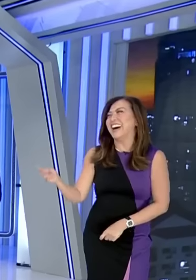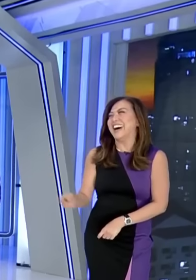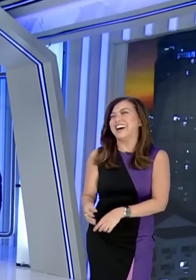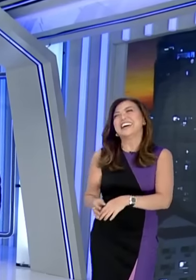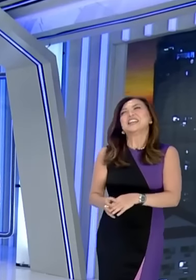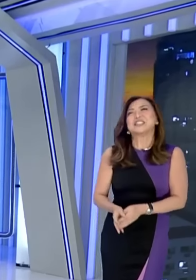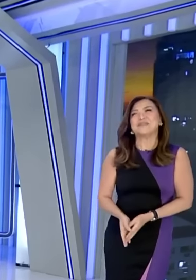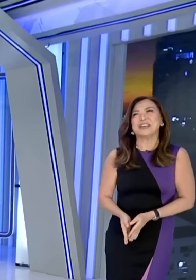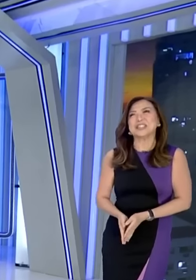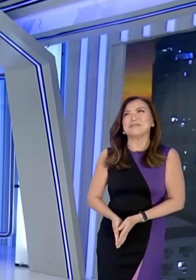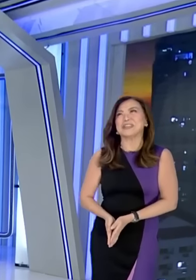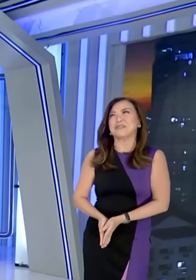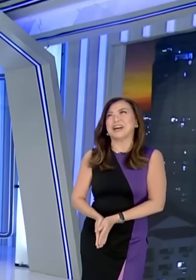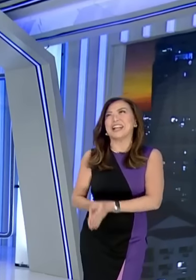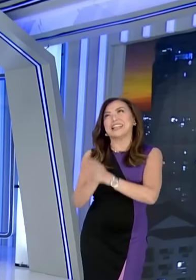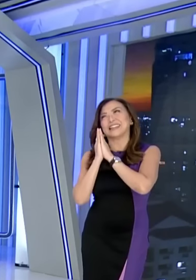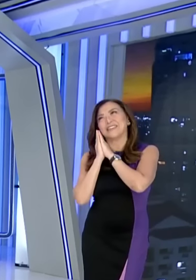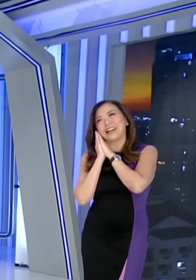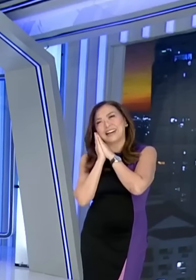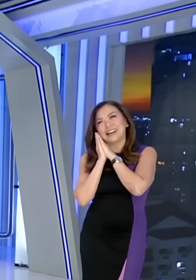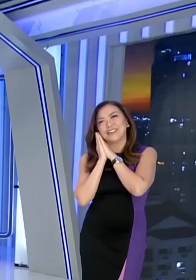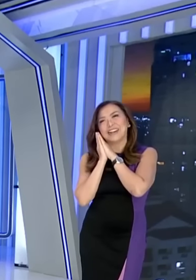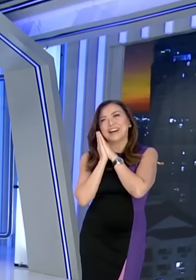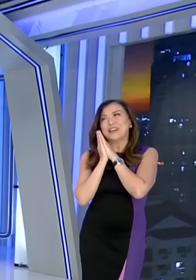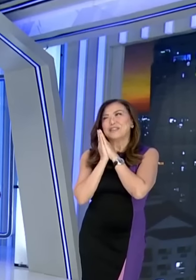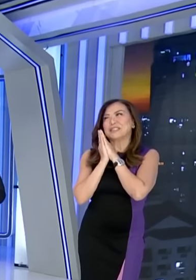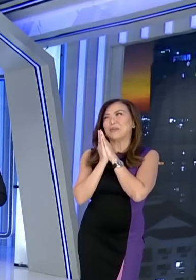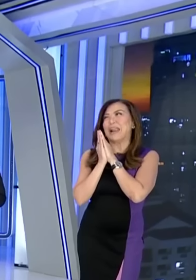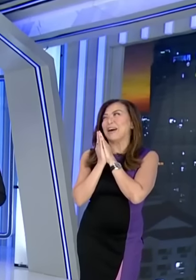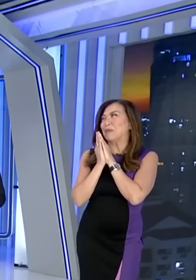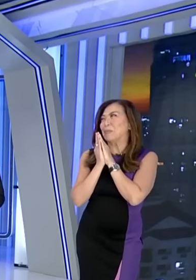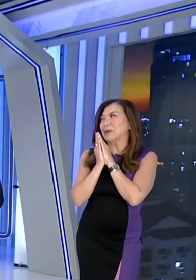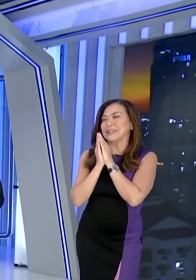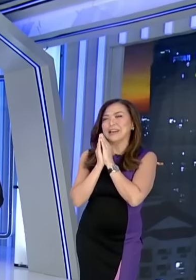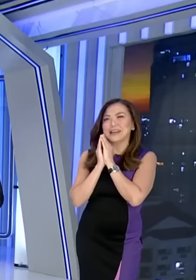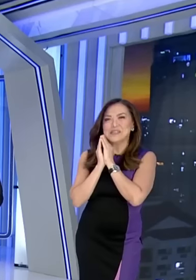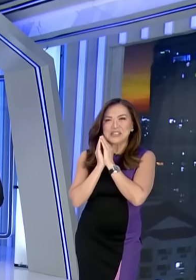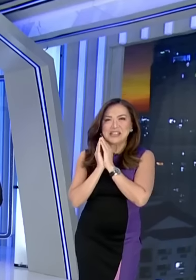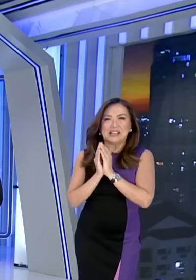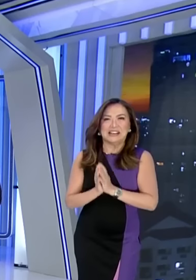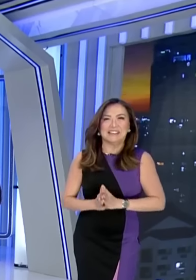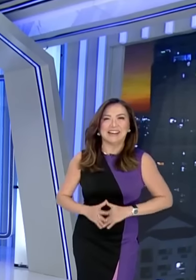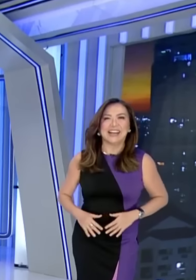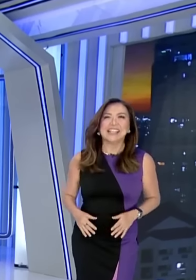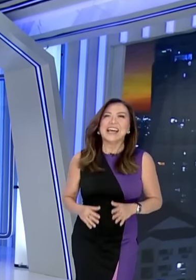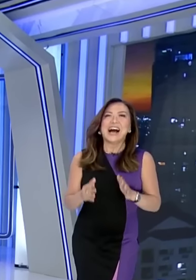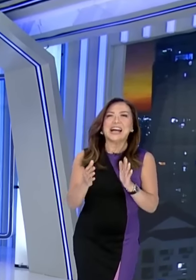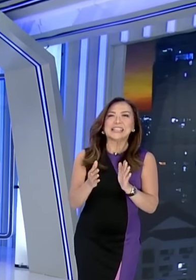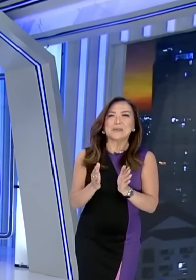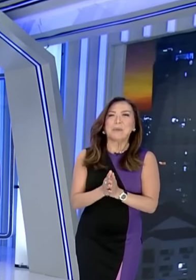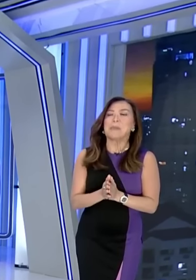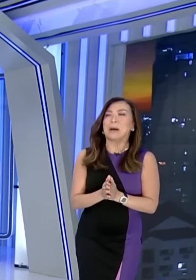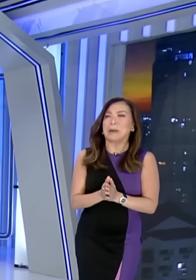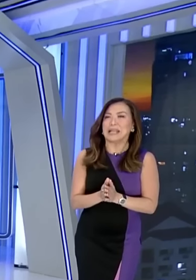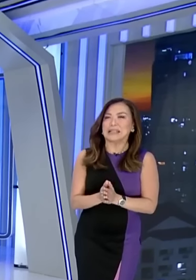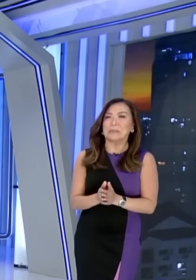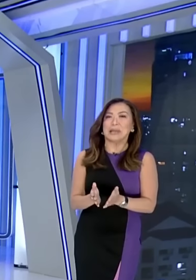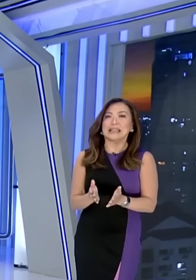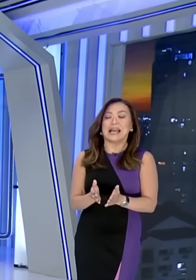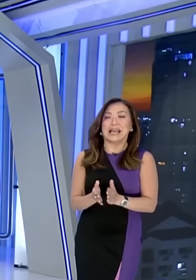Papahin mo naman ako. Si Papa Bernadette, tawa na ka gano'n na. So wala akong Biyernes na. Biyernes na. Alright. At yan po